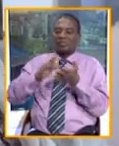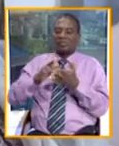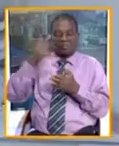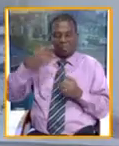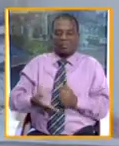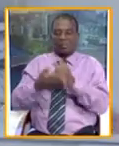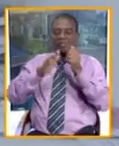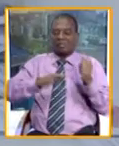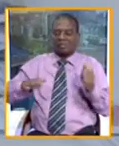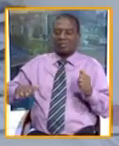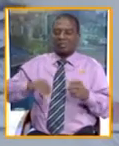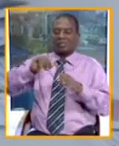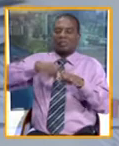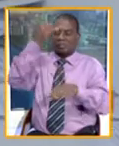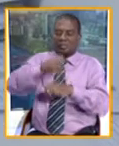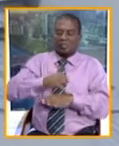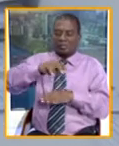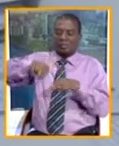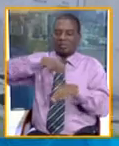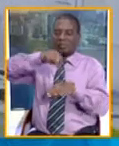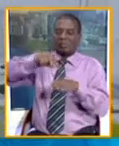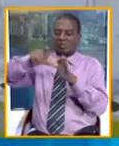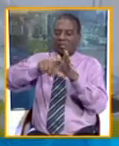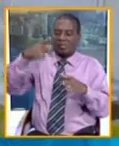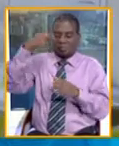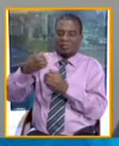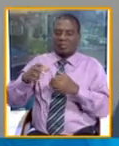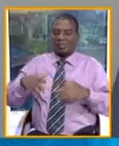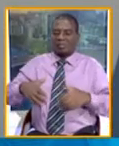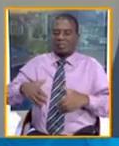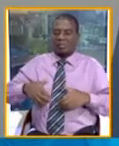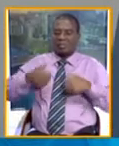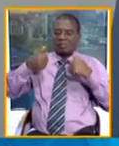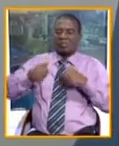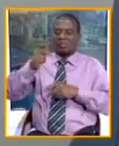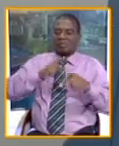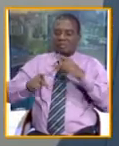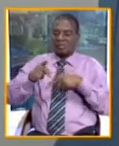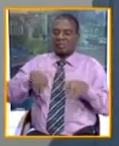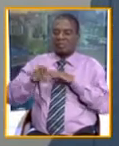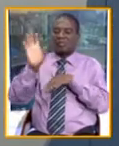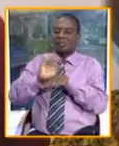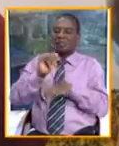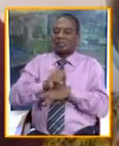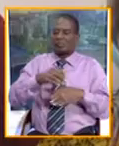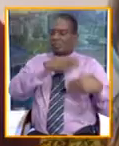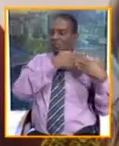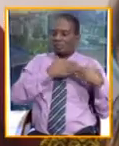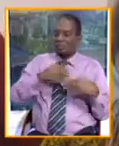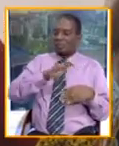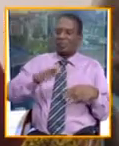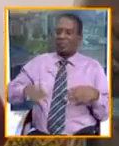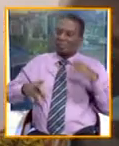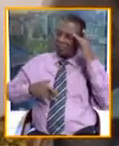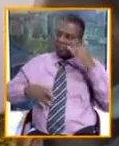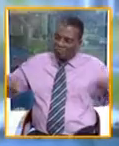remerciés. L'Institut national de santé publique est le seul service néphrologie pédiatrique en Côte d'Ivoire en charge des enfants